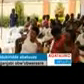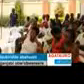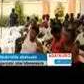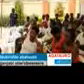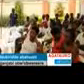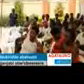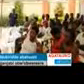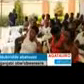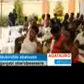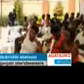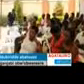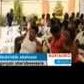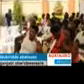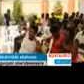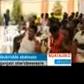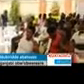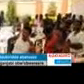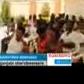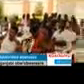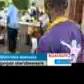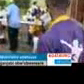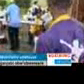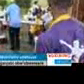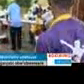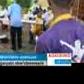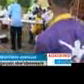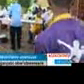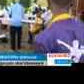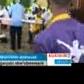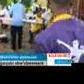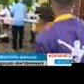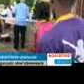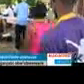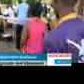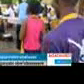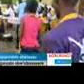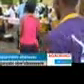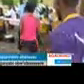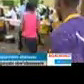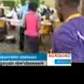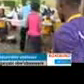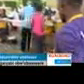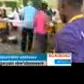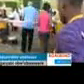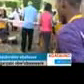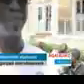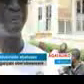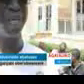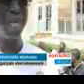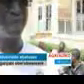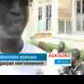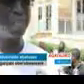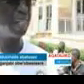Pulezidenti wa bannalotale bano Charles Ochola agambye nti kino bakikola buli mwaka okuyamba abatalina busobozi nabo basobole okubeera